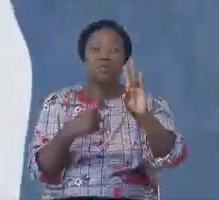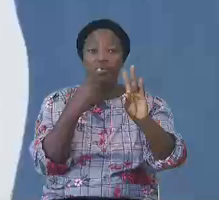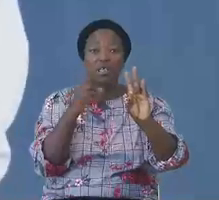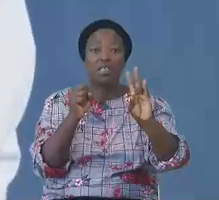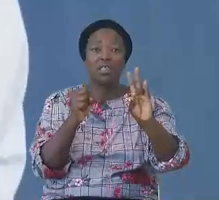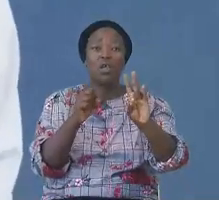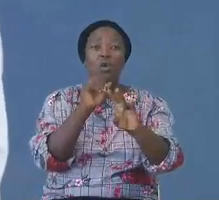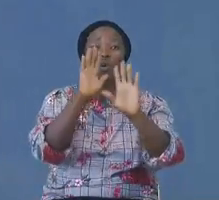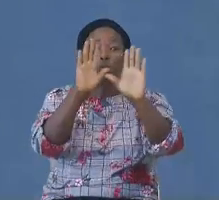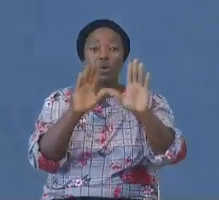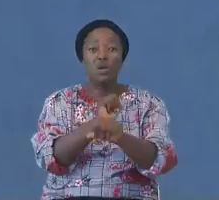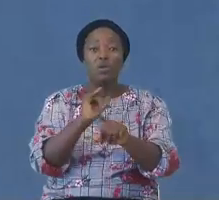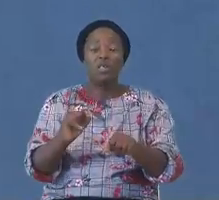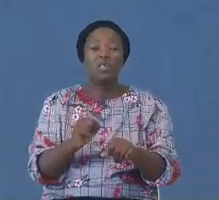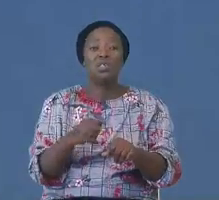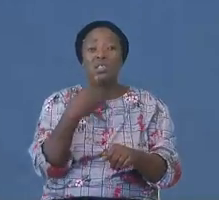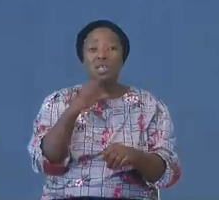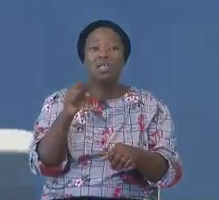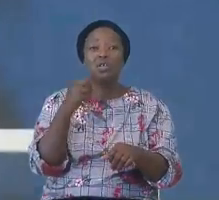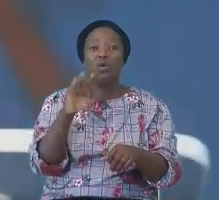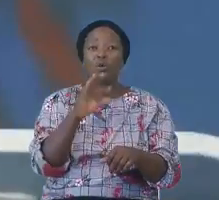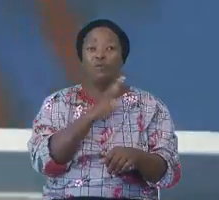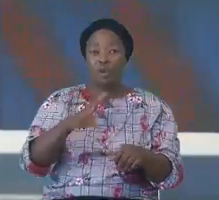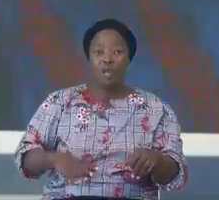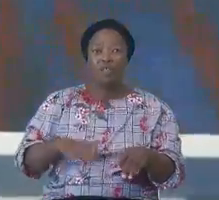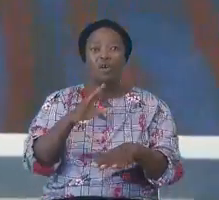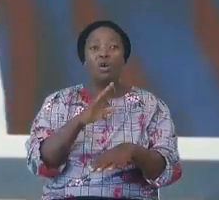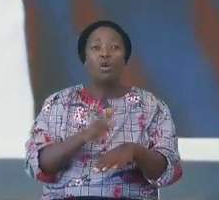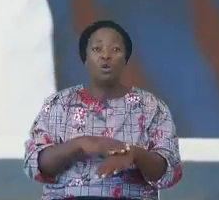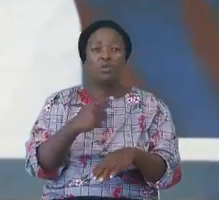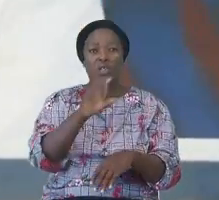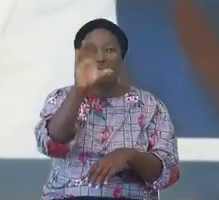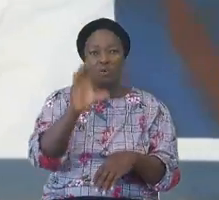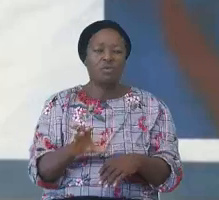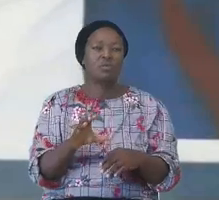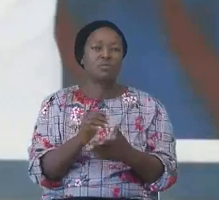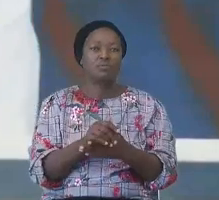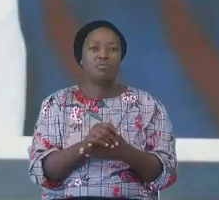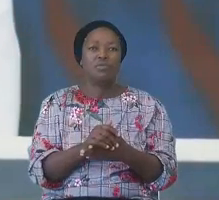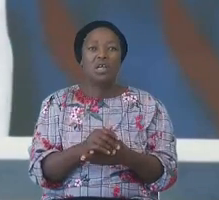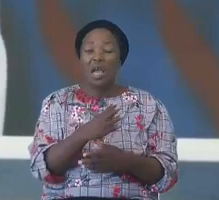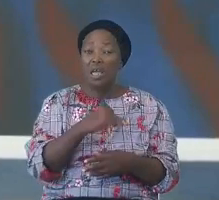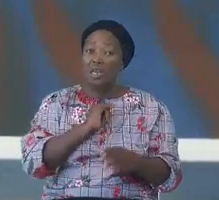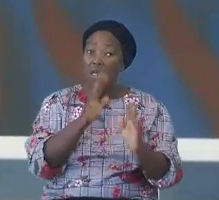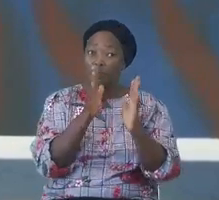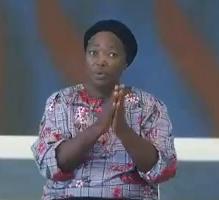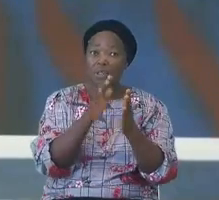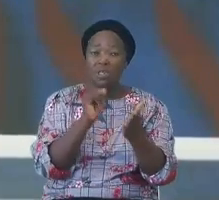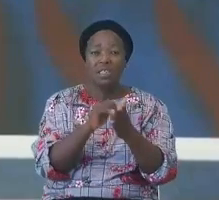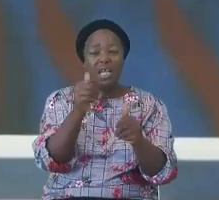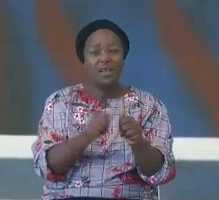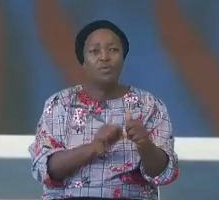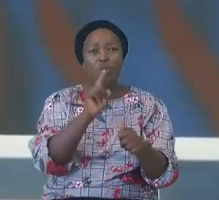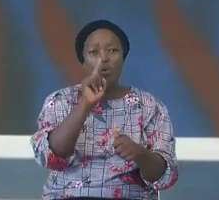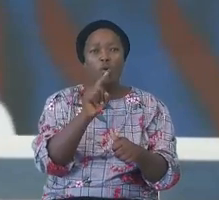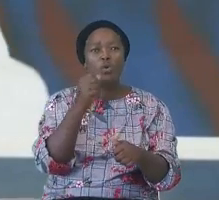Et baissant la tête, il rendit l'esprit. Voici les sept déclarations. Les sept déclarations miraculeuses de Christ sur